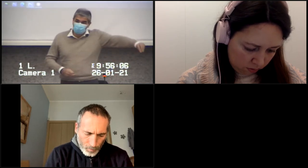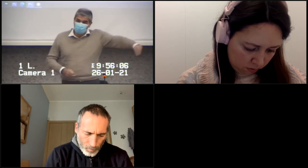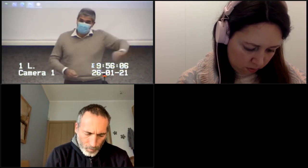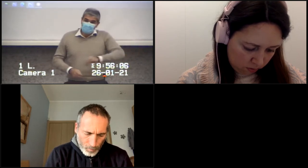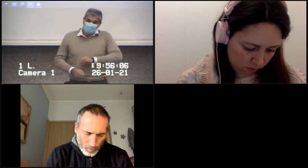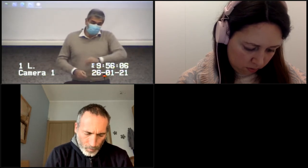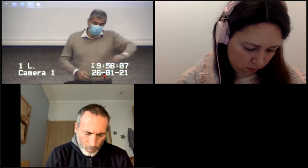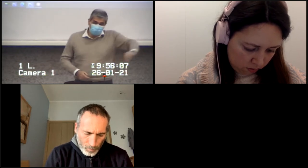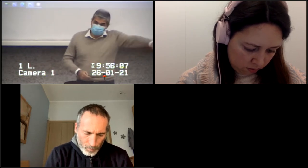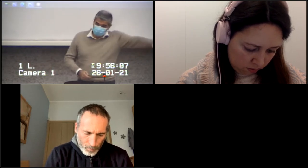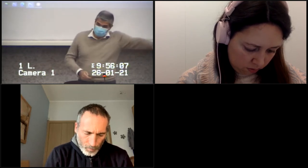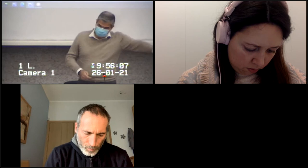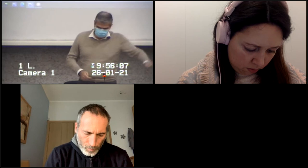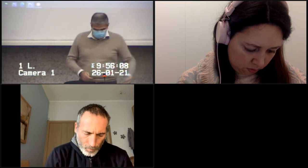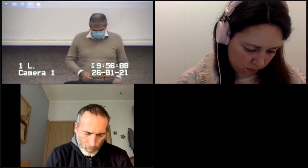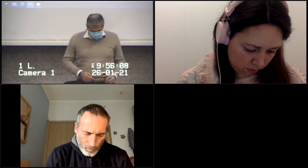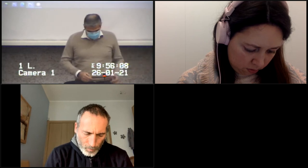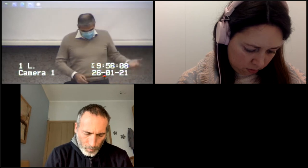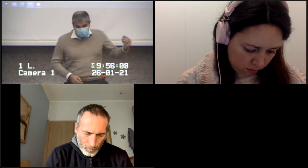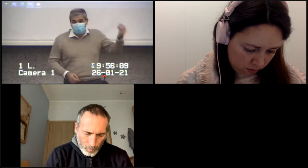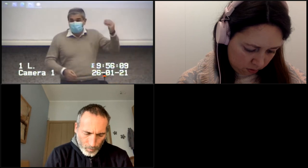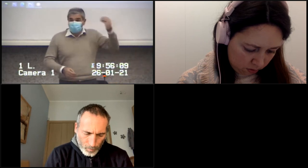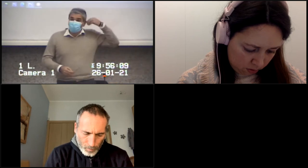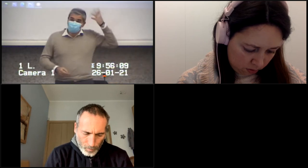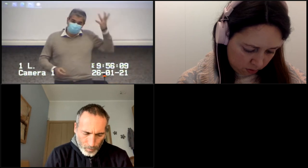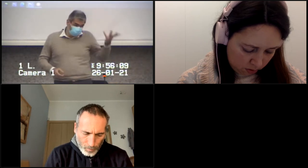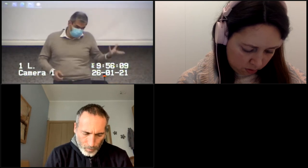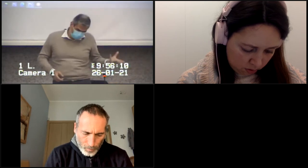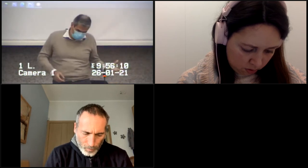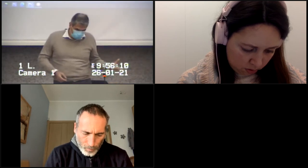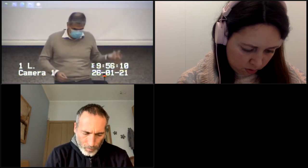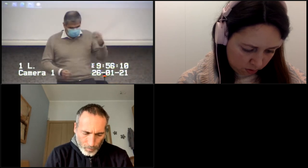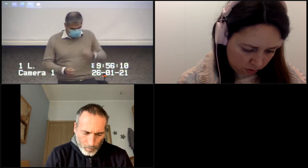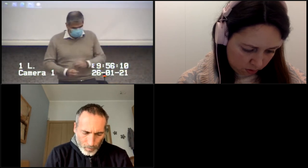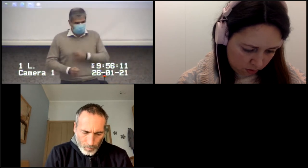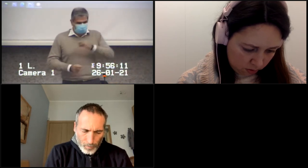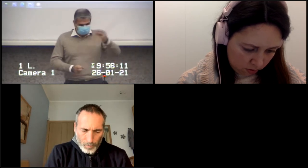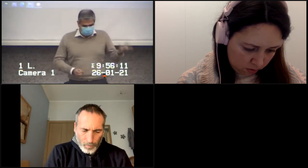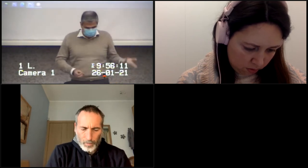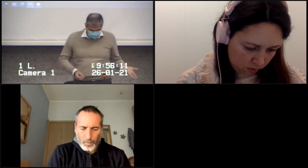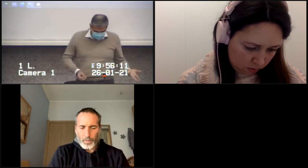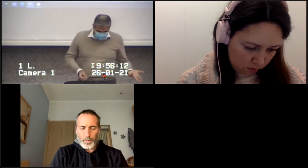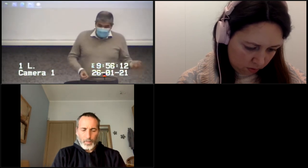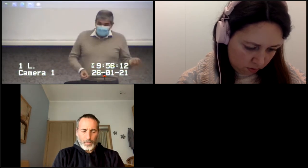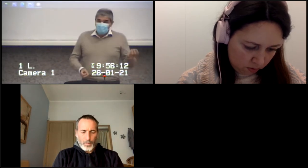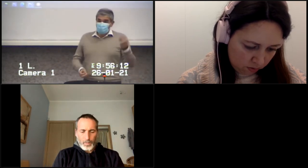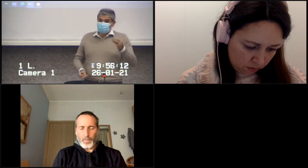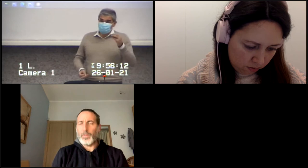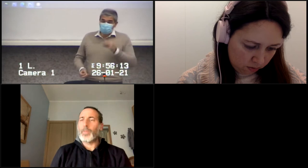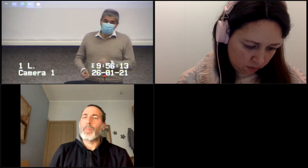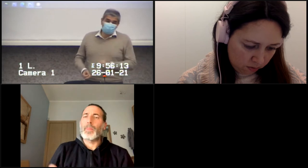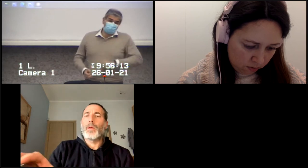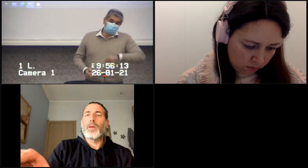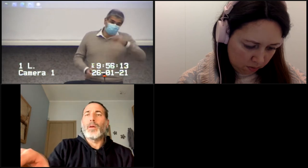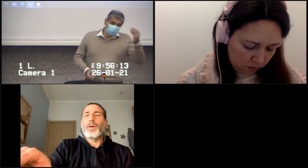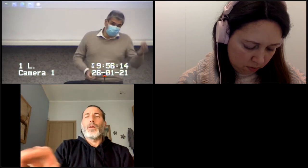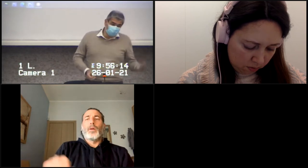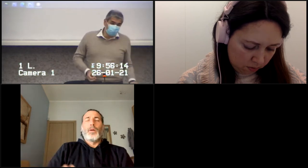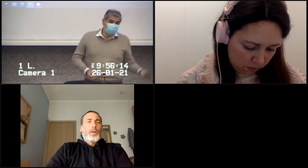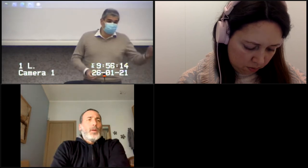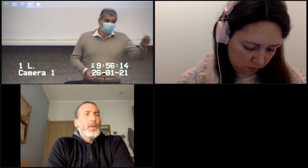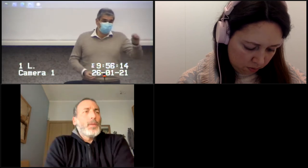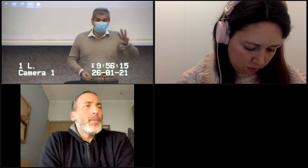stabilito un diritto di passo. Qual era la funzione? Probabilmente, perché poi in realtà questo diritto